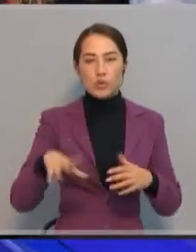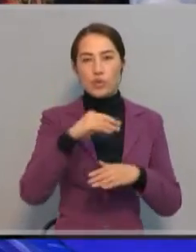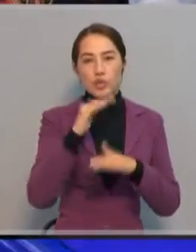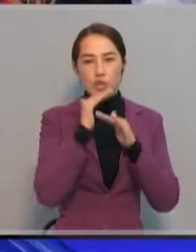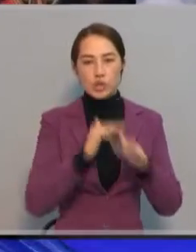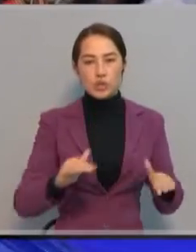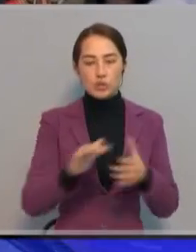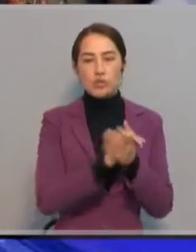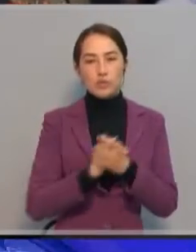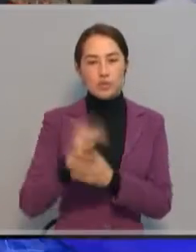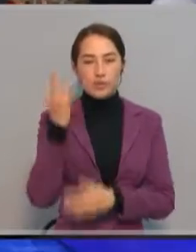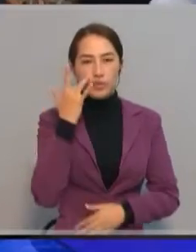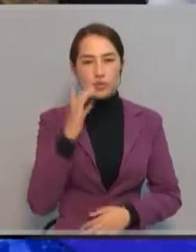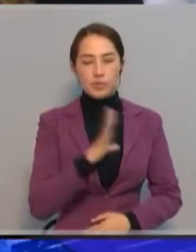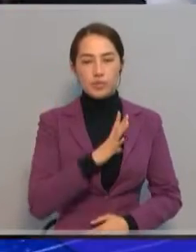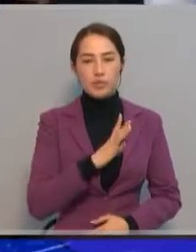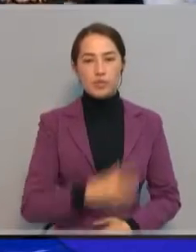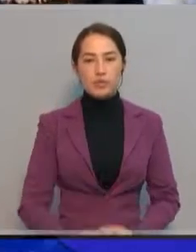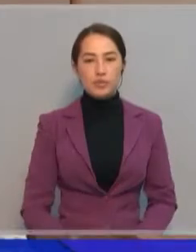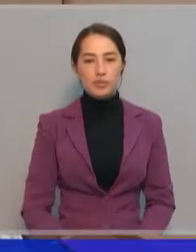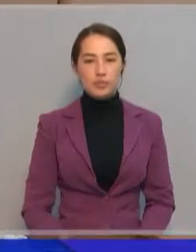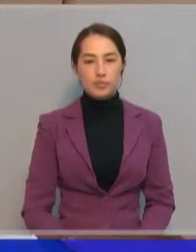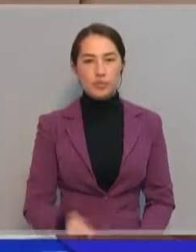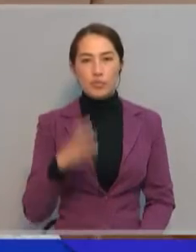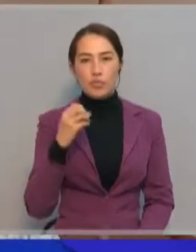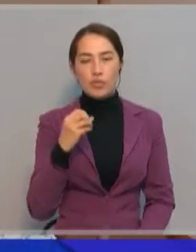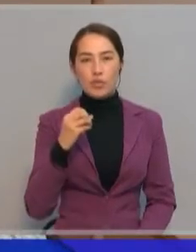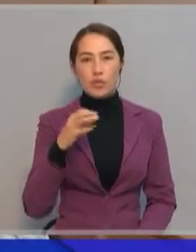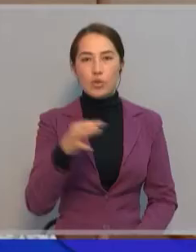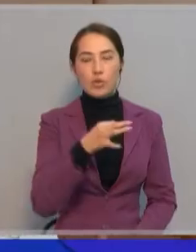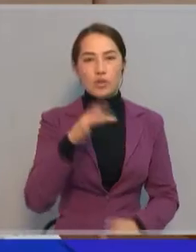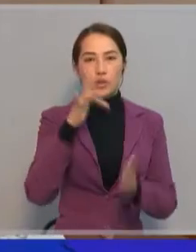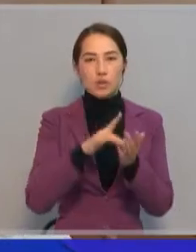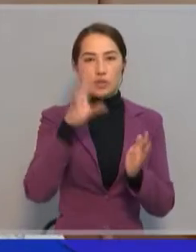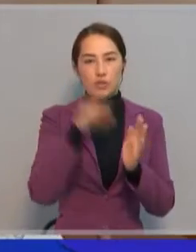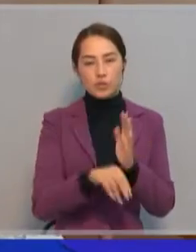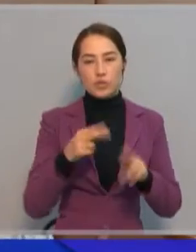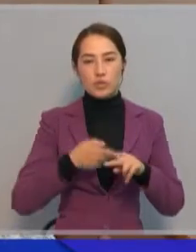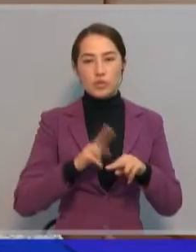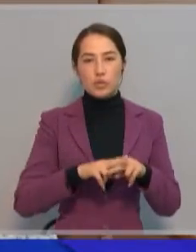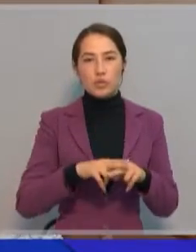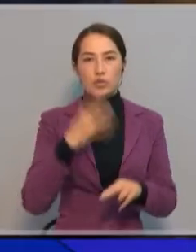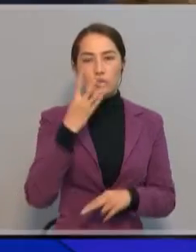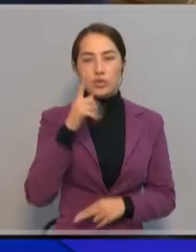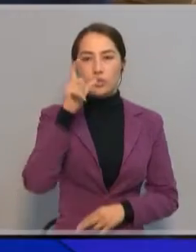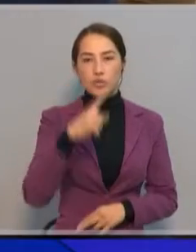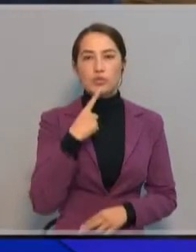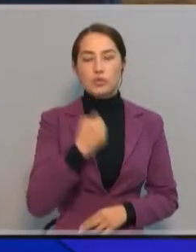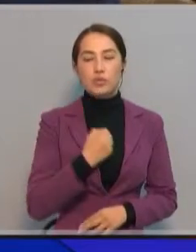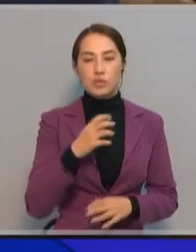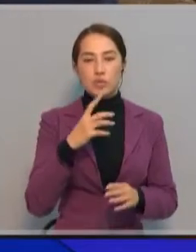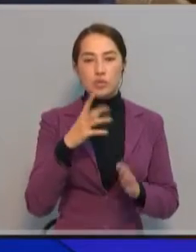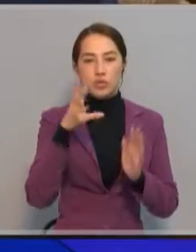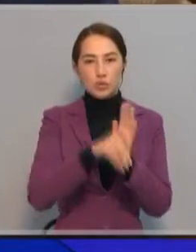мерлі жерде орысқанда Аллаһ акбар. Айтып өтейік, облыс орталығында бүгінгі таңда Ұлы Отан соғысының 4 ардагері бар. Олардың